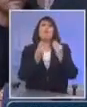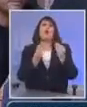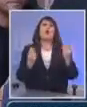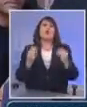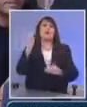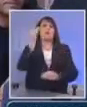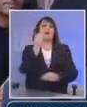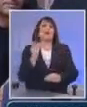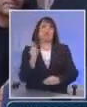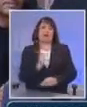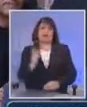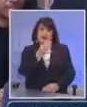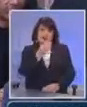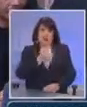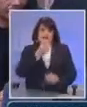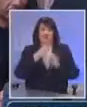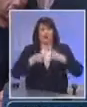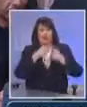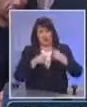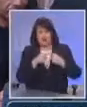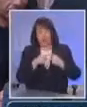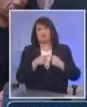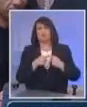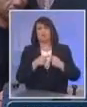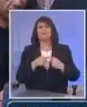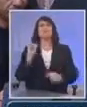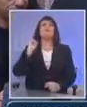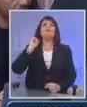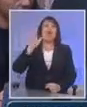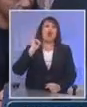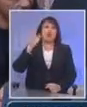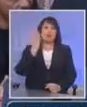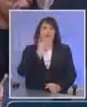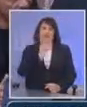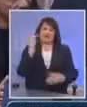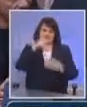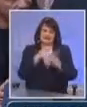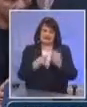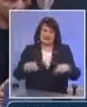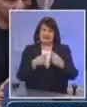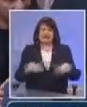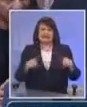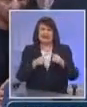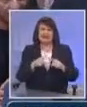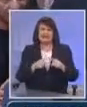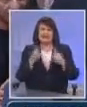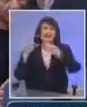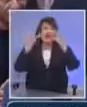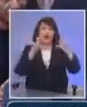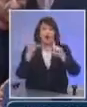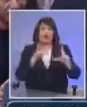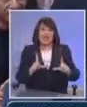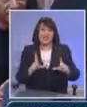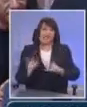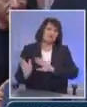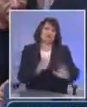πολυπολιτισμικής κοινωνίας και της παρουσίας των αλλοδαπών μαθητών στις τάξεις να κατεβάσετε τις